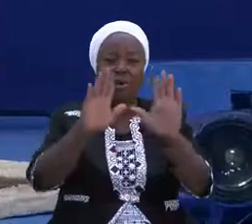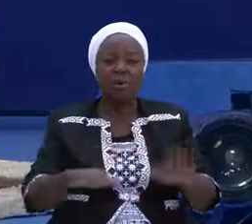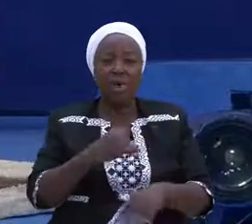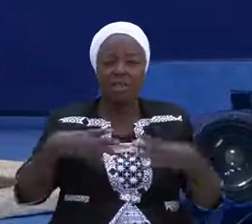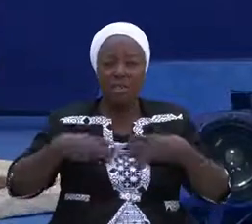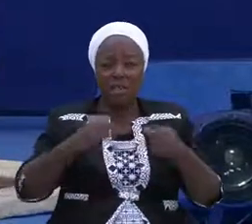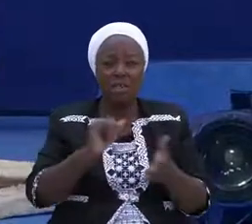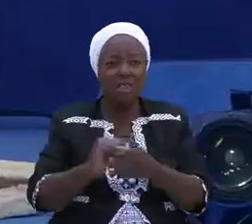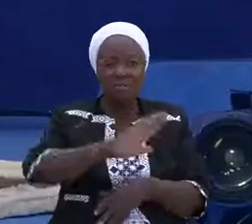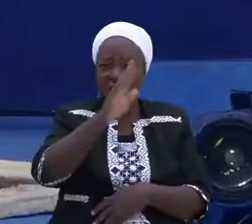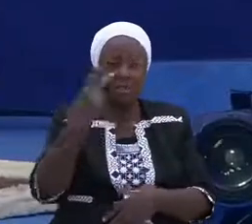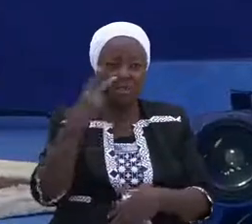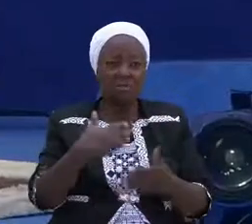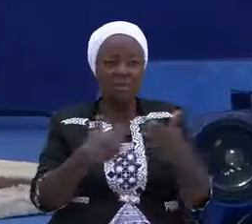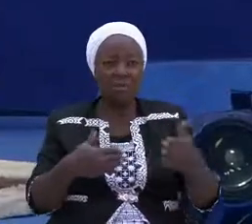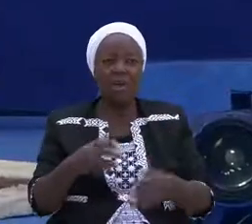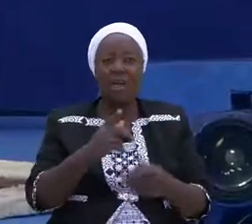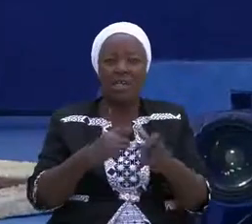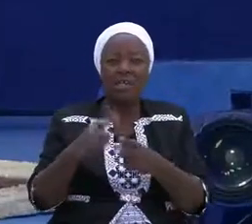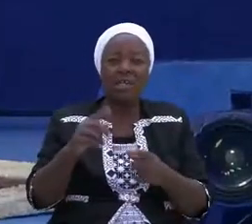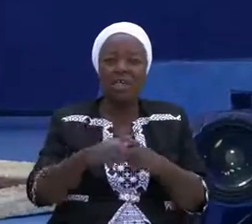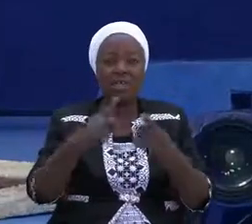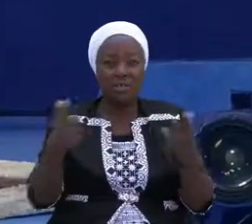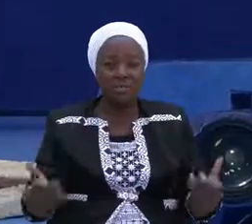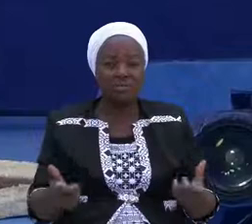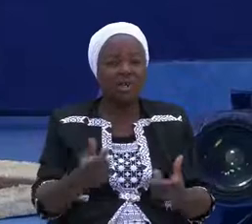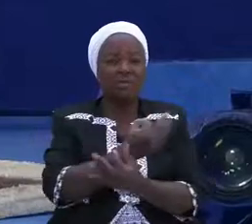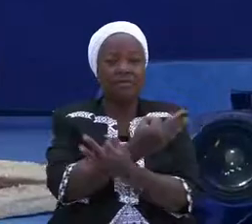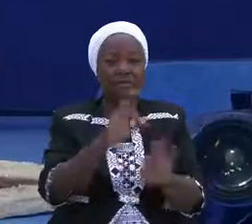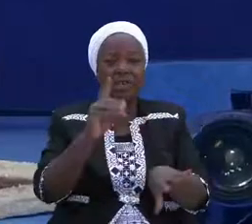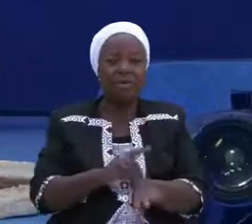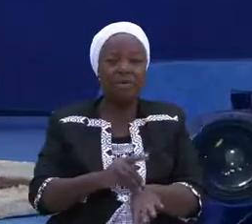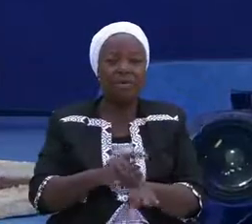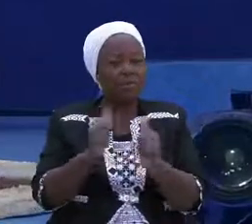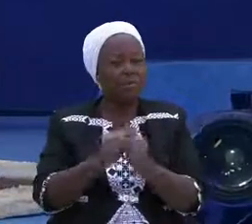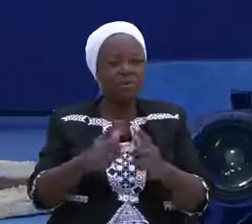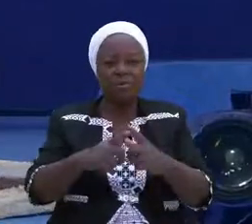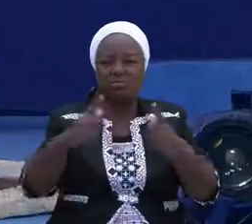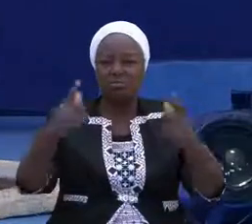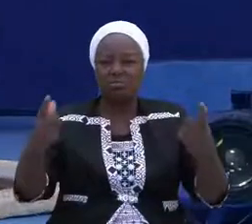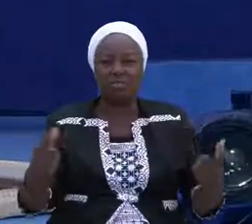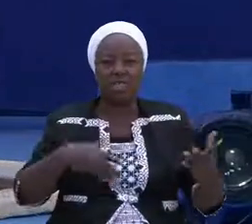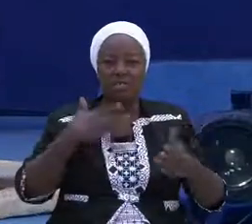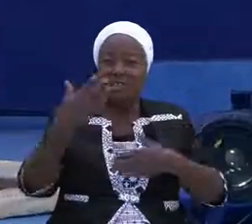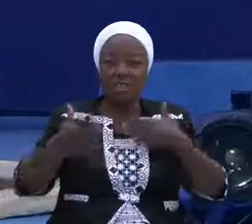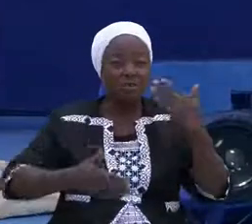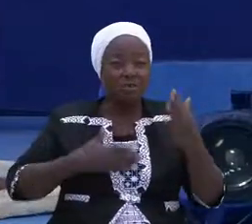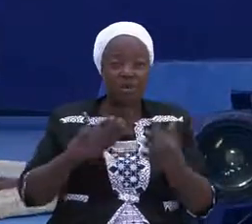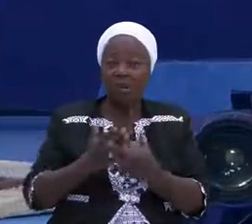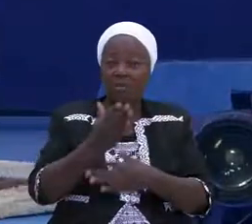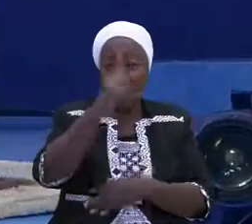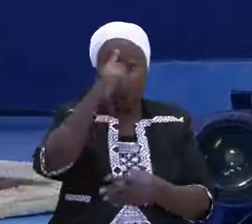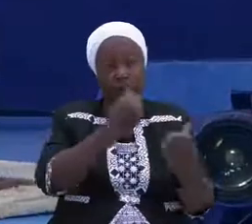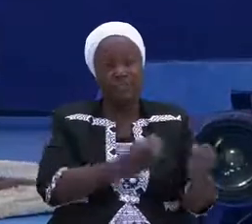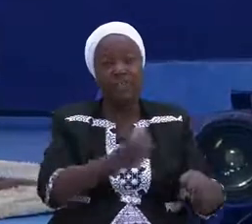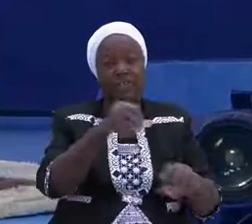précédent, la délivrance sans précédent, la liberté sans précédent, avec une grande joie par